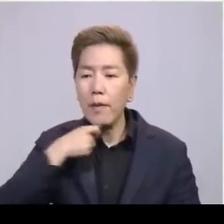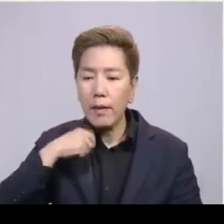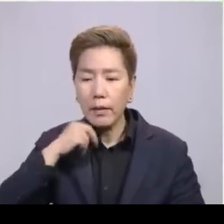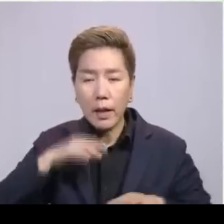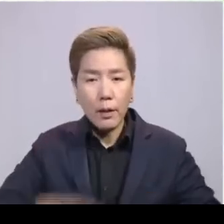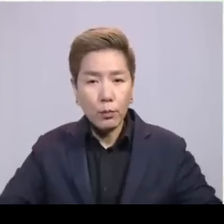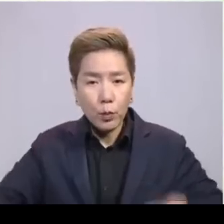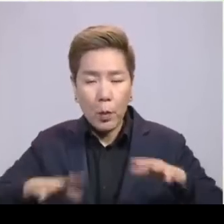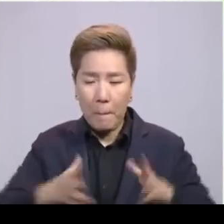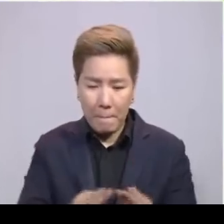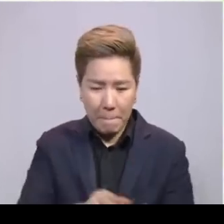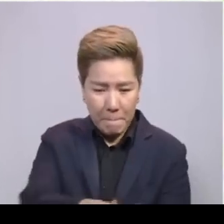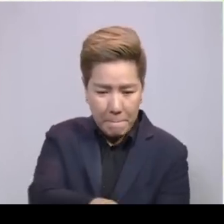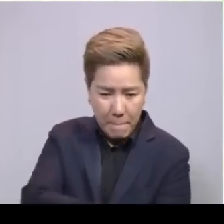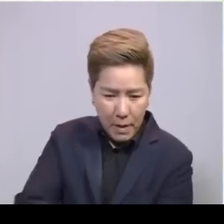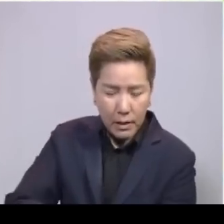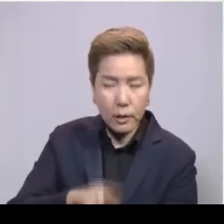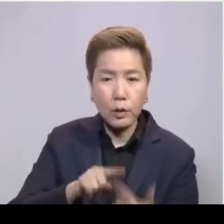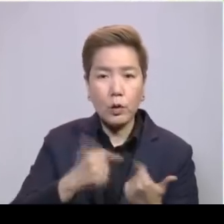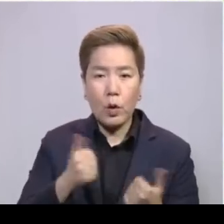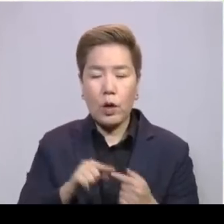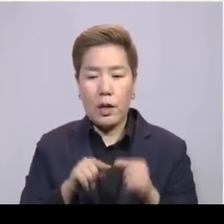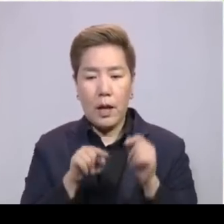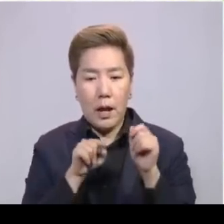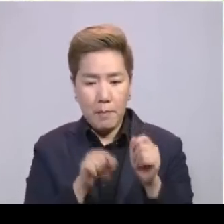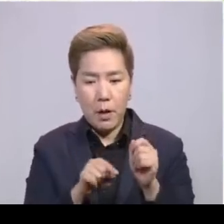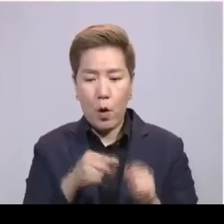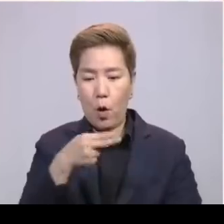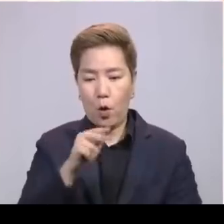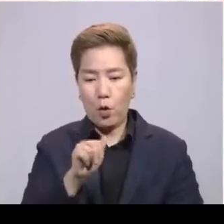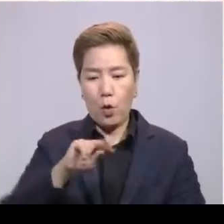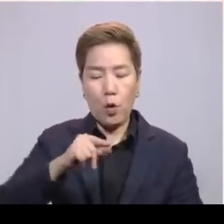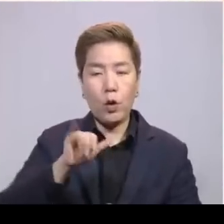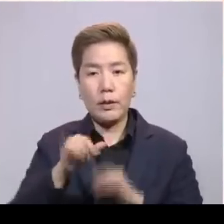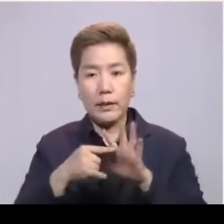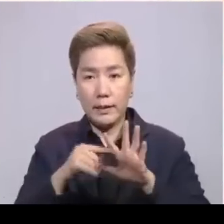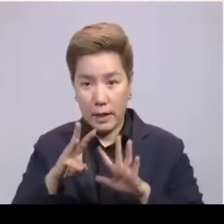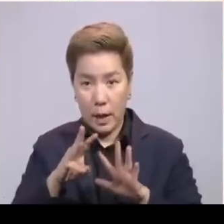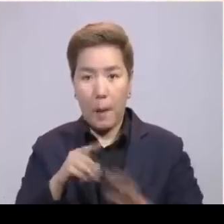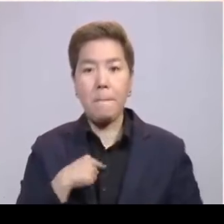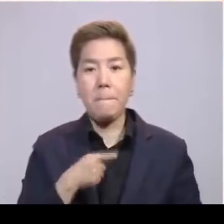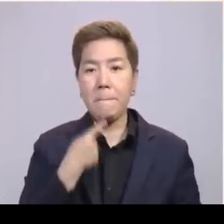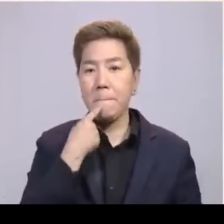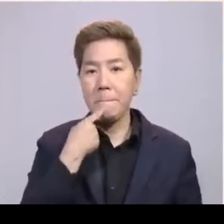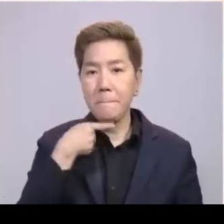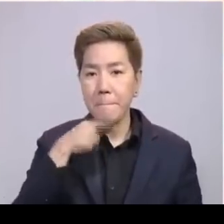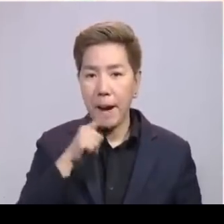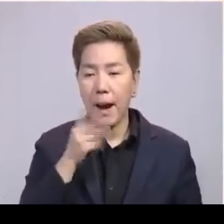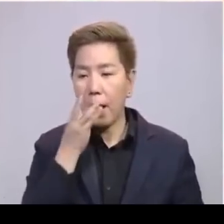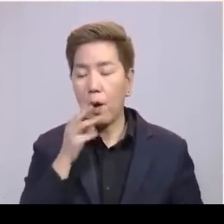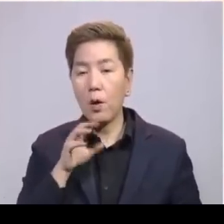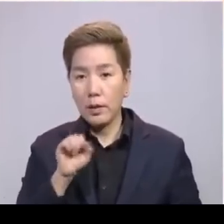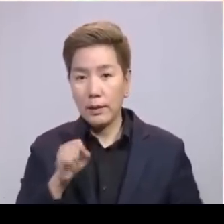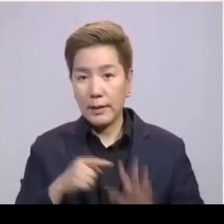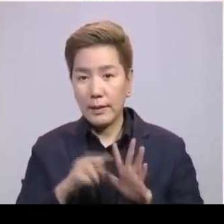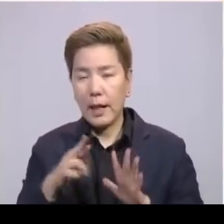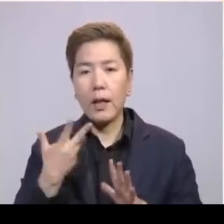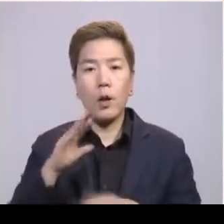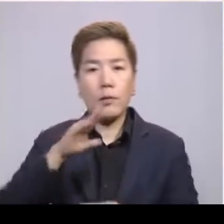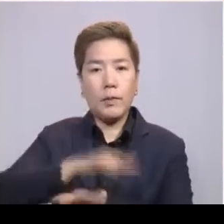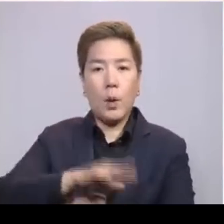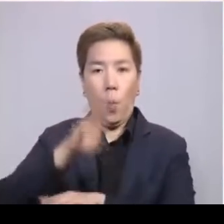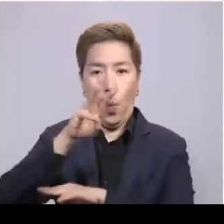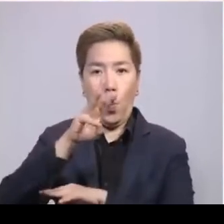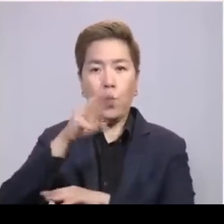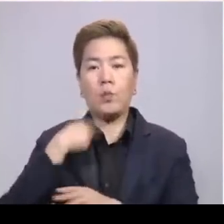ในพื้นที่ตำบลหนองยาวแล้วก็ตำบลปากข้าวสารนะครับจากนั้น 18:00นก็จะร่วมเวียน